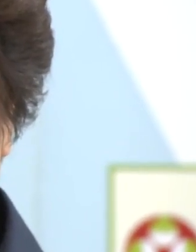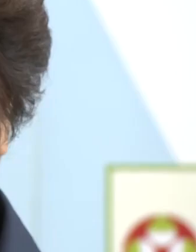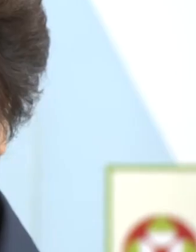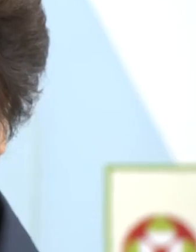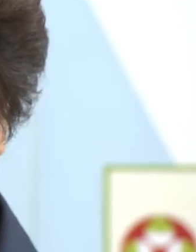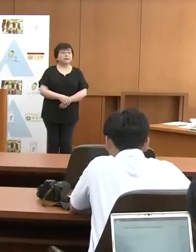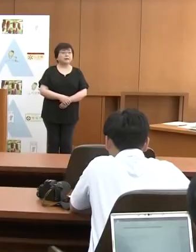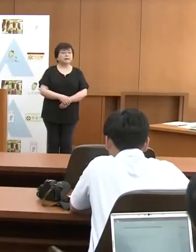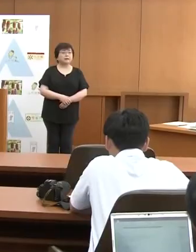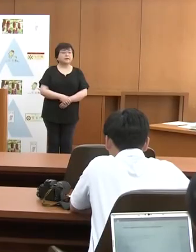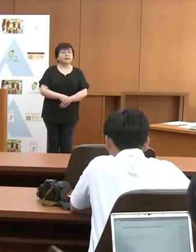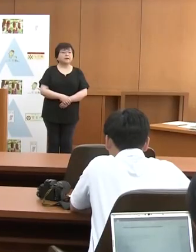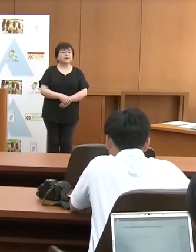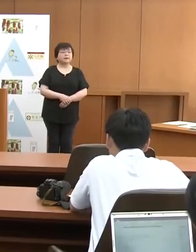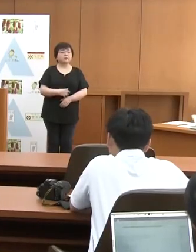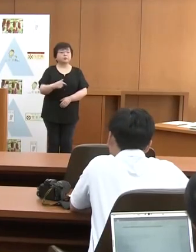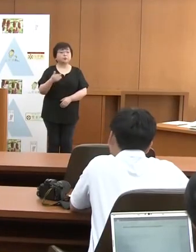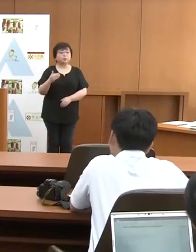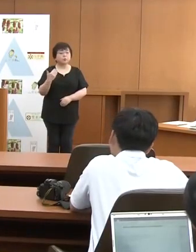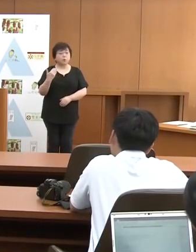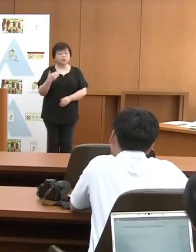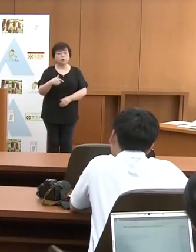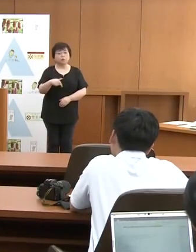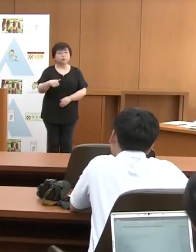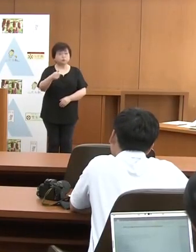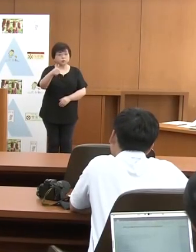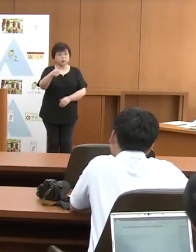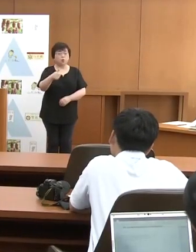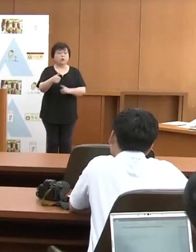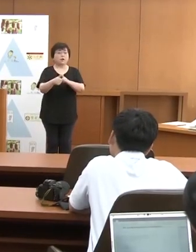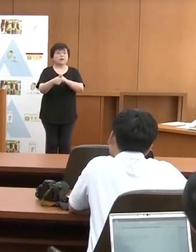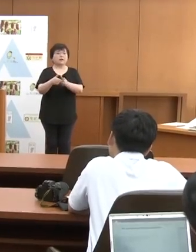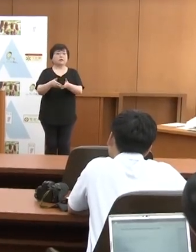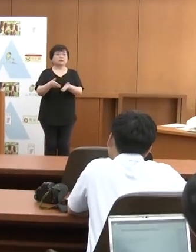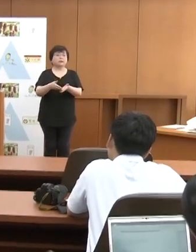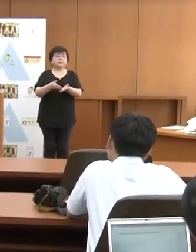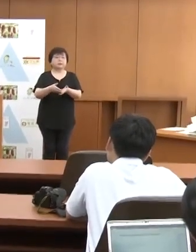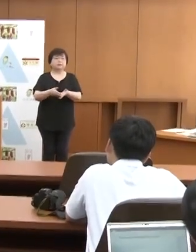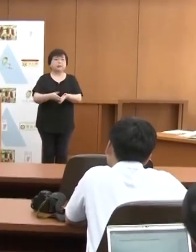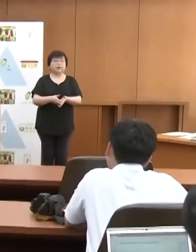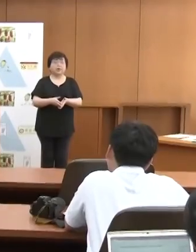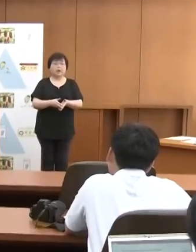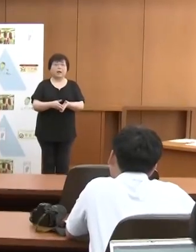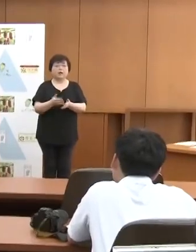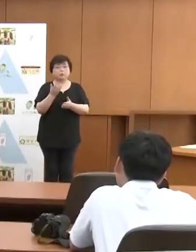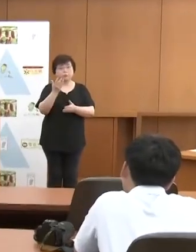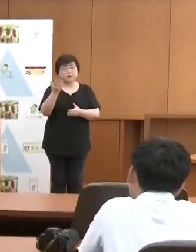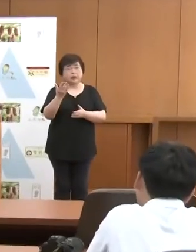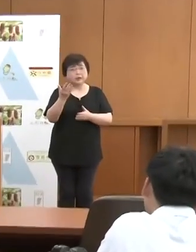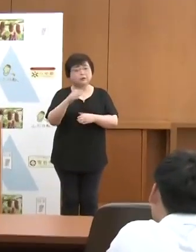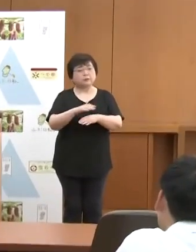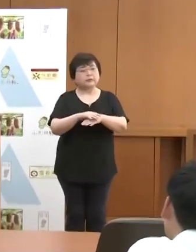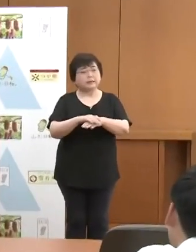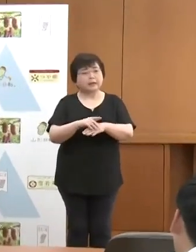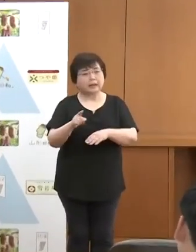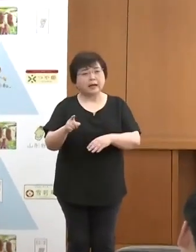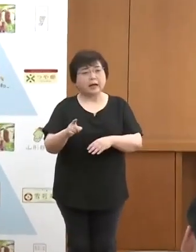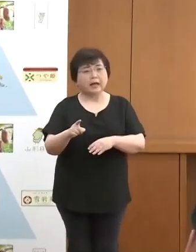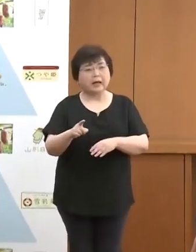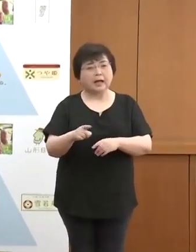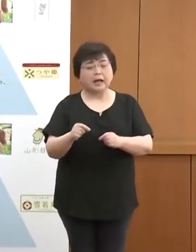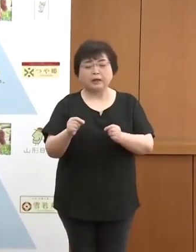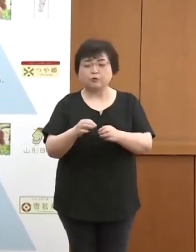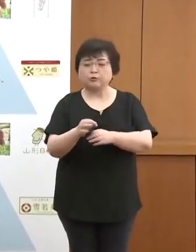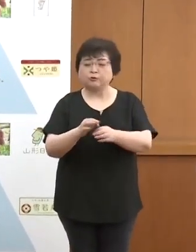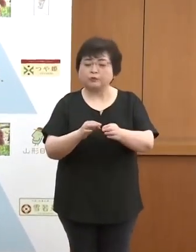の援をめエアコンや冷蔵庫などの生活家電の購入も支援し被災者の生活